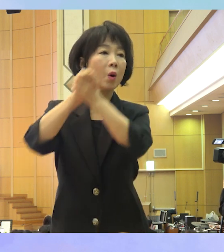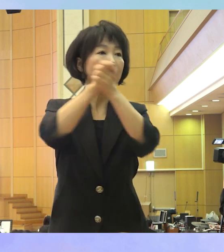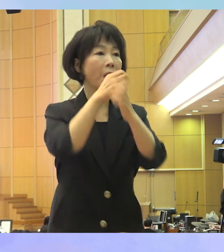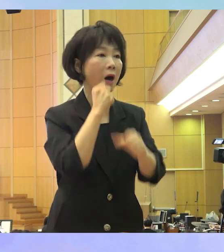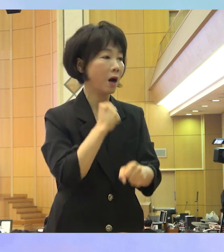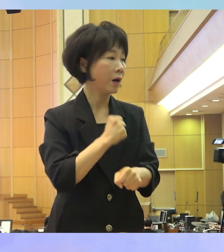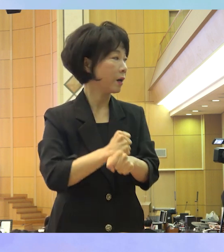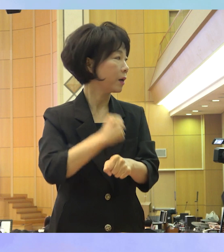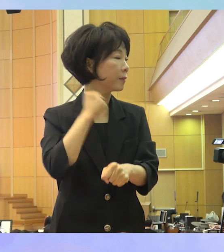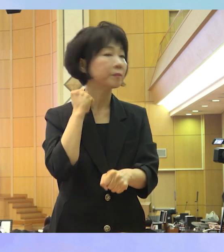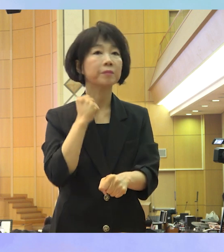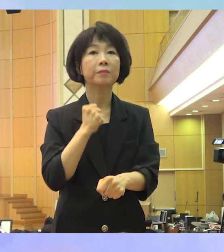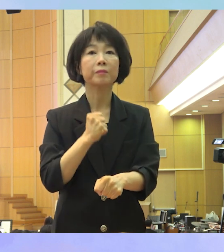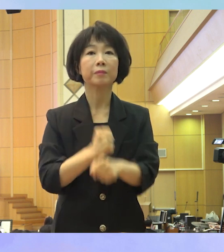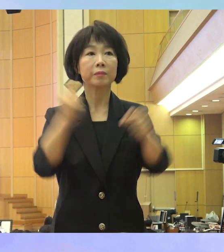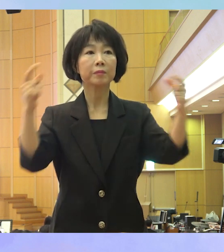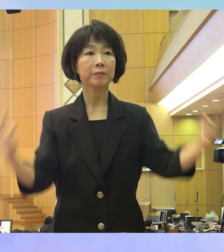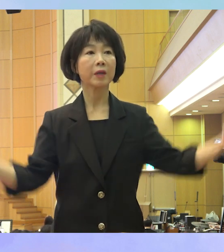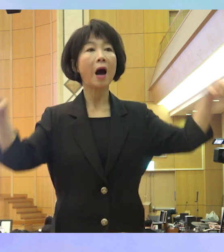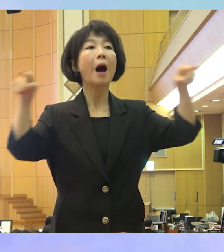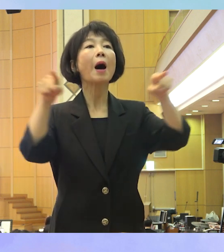화목하고 함께